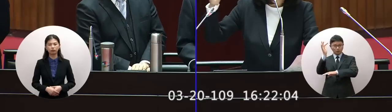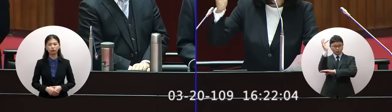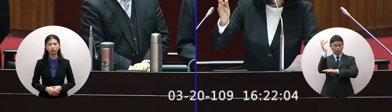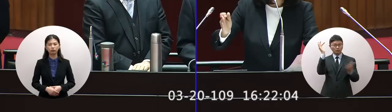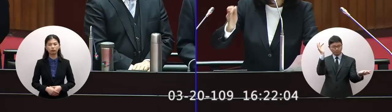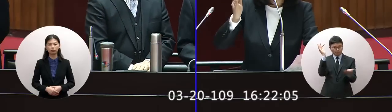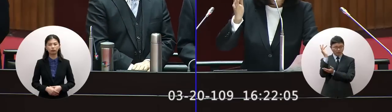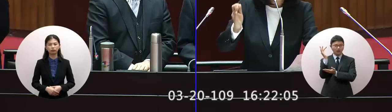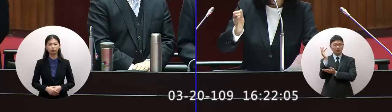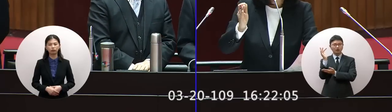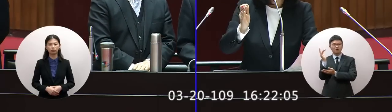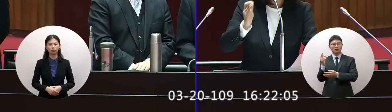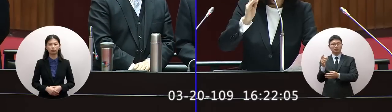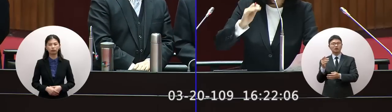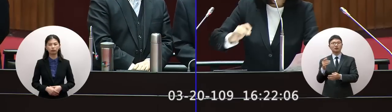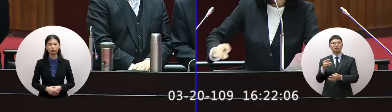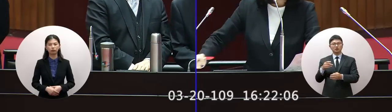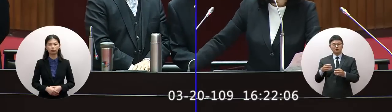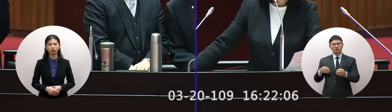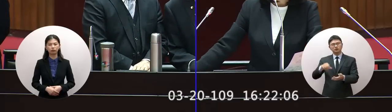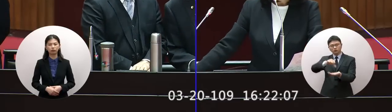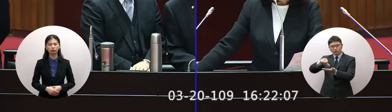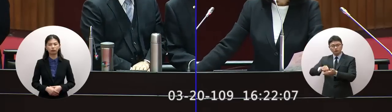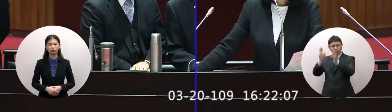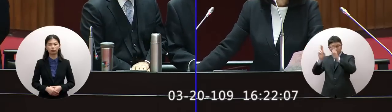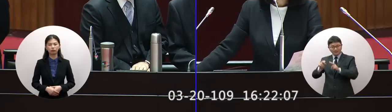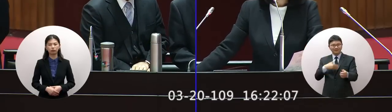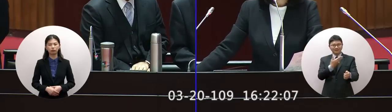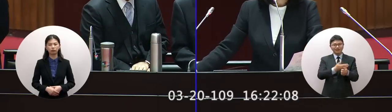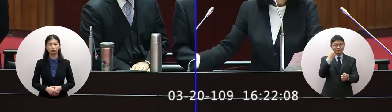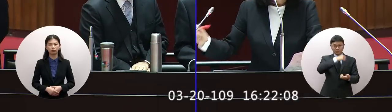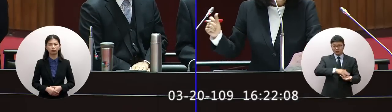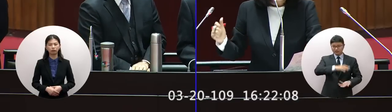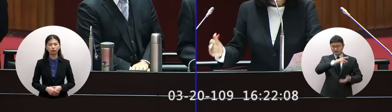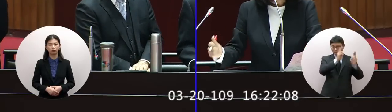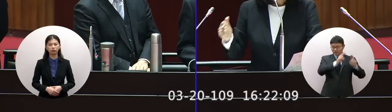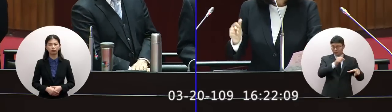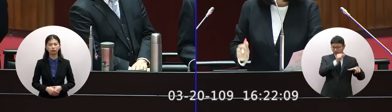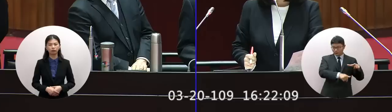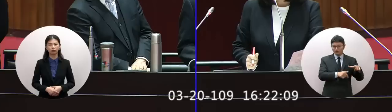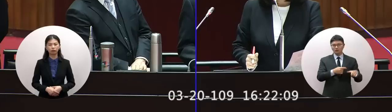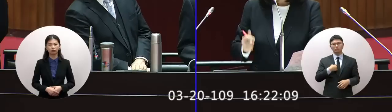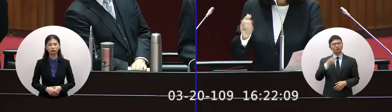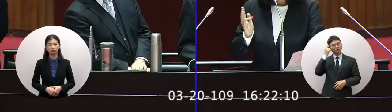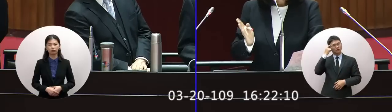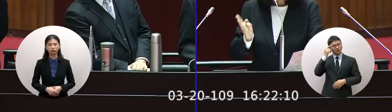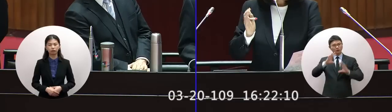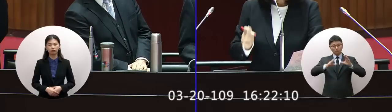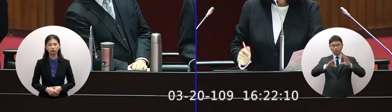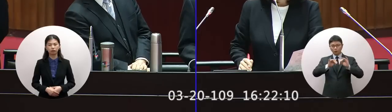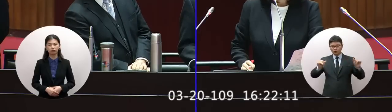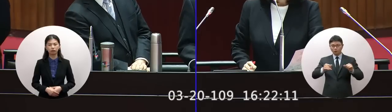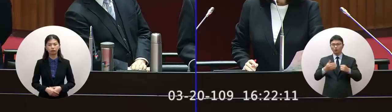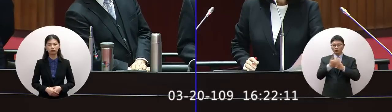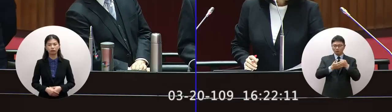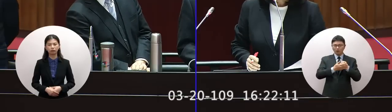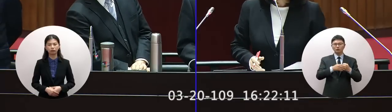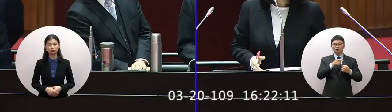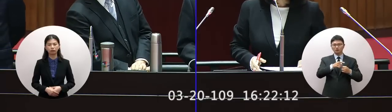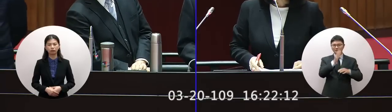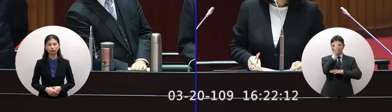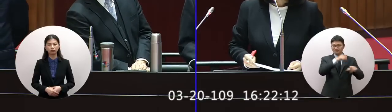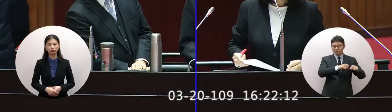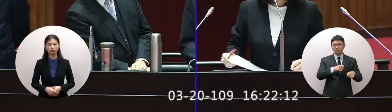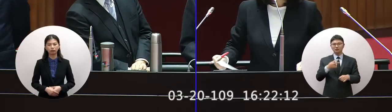种电要供应台积电这样子的案例，我看到了国土保育政策、能源政策